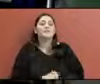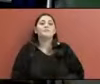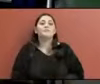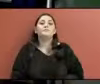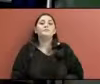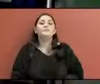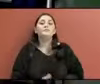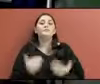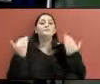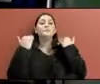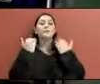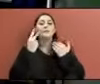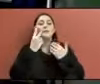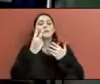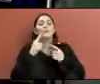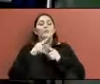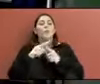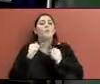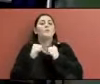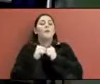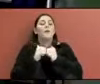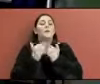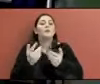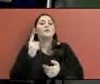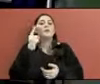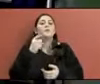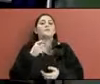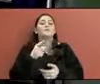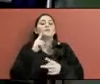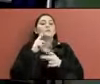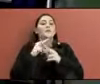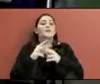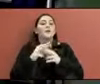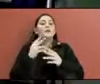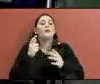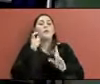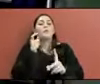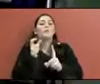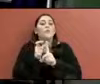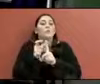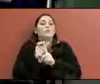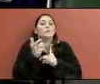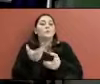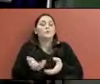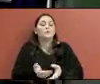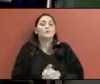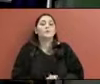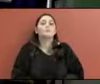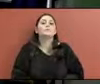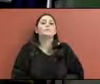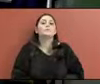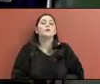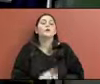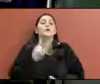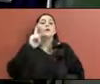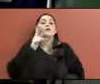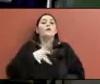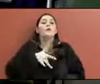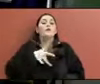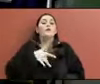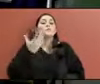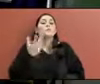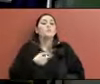iki torunuyla birlikte. Rabbim sizi nazarlardan korusun. Çok anlamlı, çok güzel. Allah razı olsun